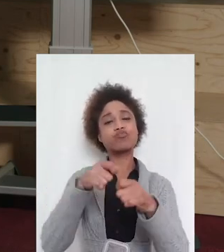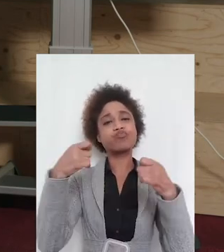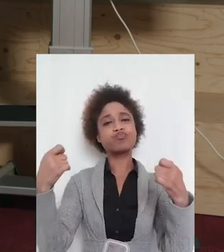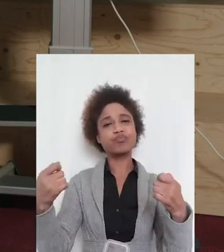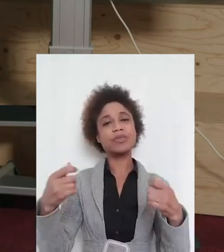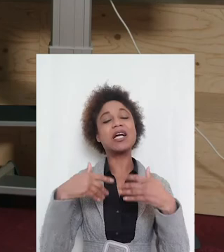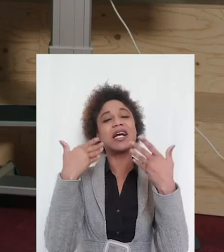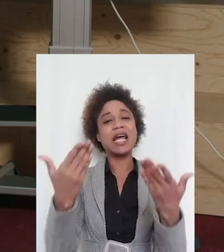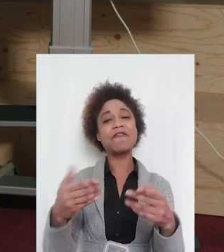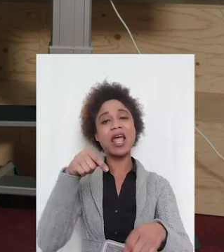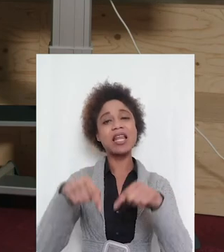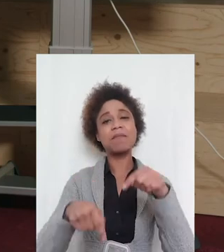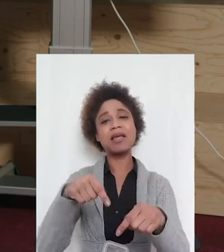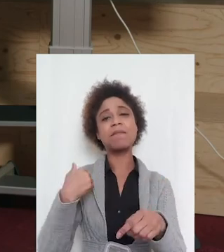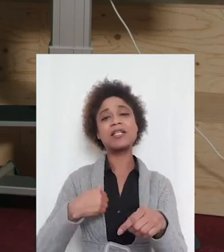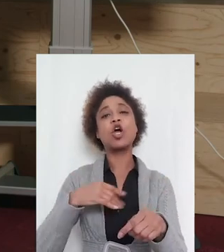vrijheid van spelen.